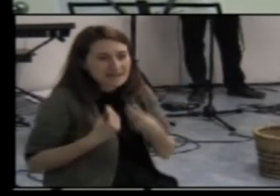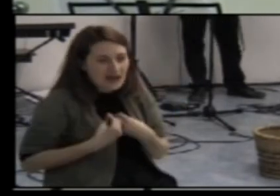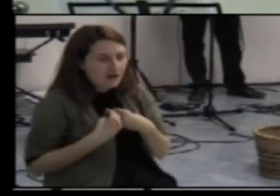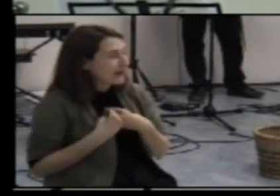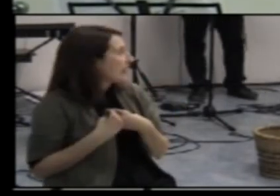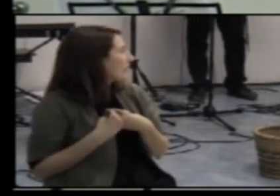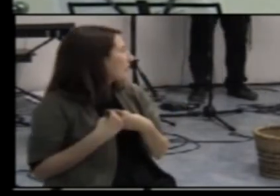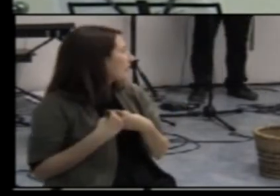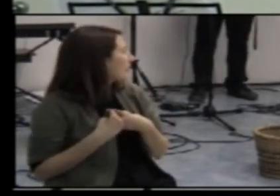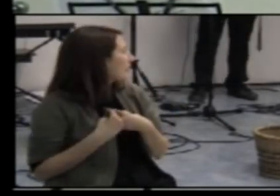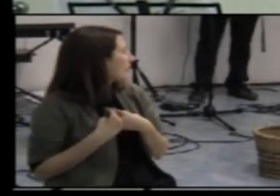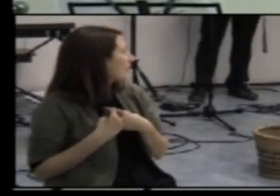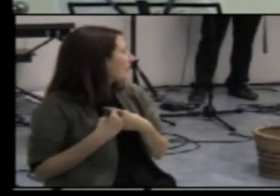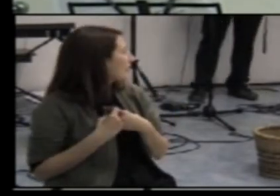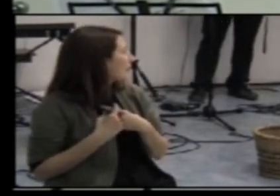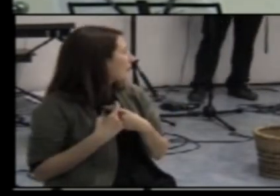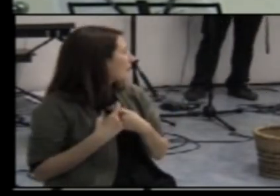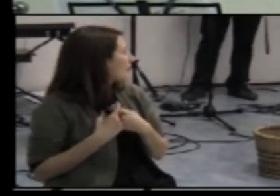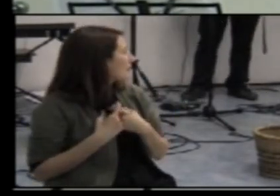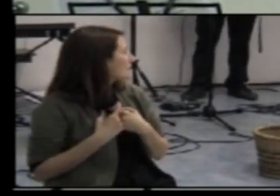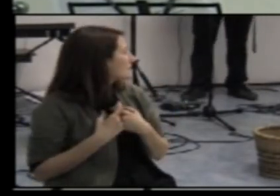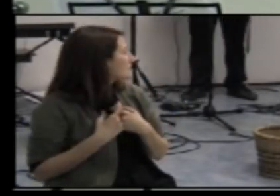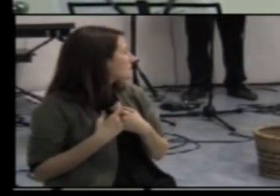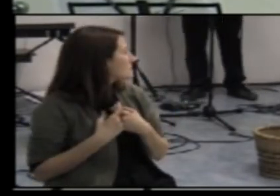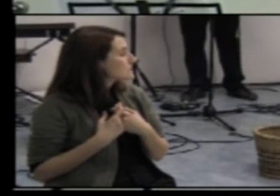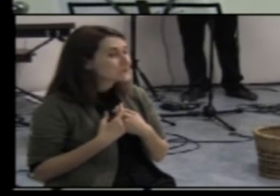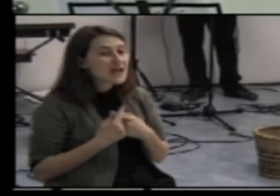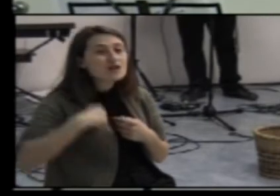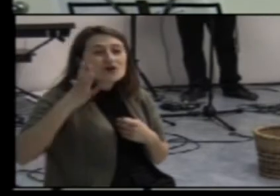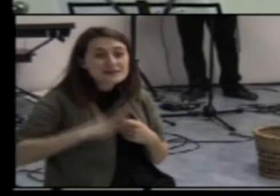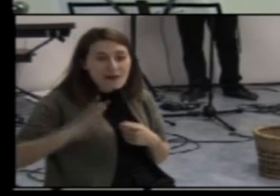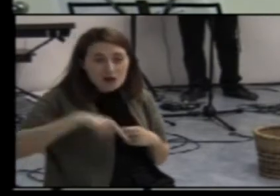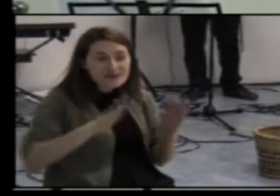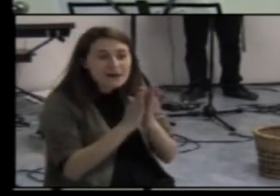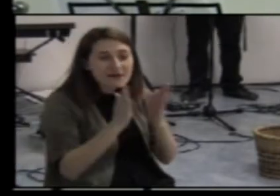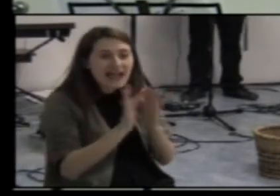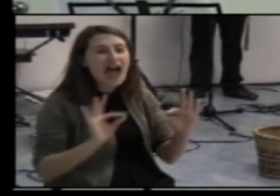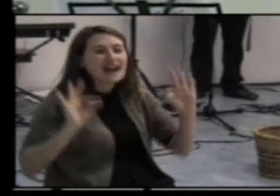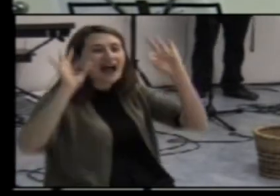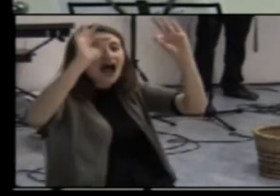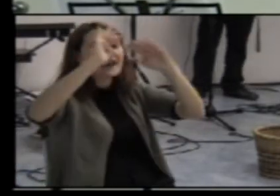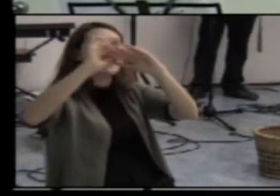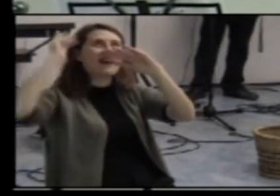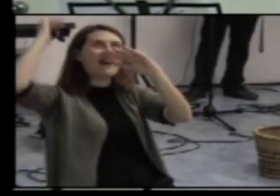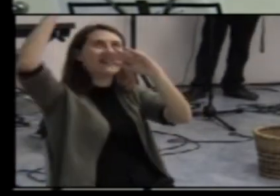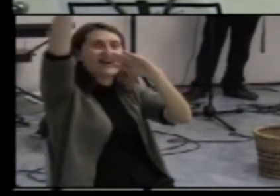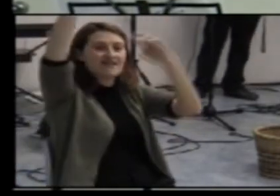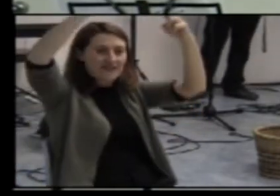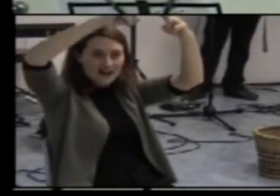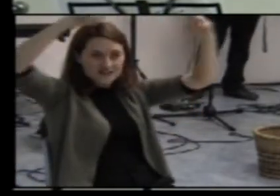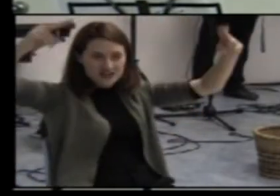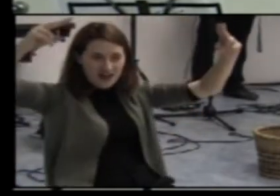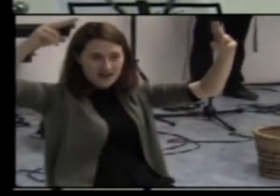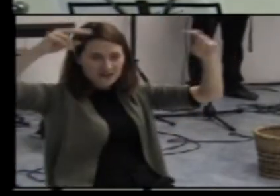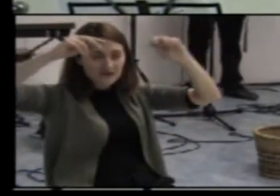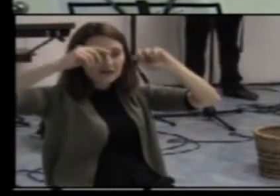soffitto. Anzi, speriamo che vada oltre il soffitto, che arrivi a Dio e che magari mi arrivi pure la risposta. Perché io